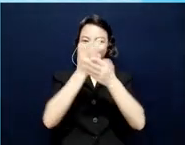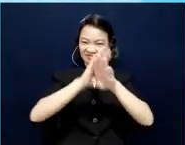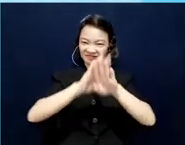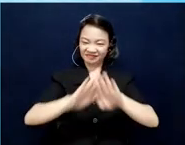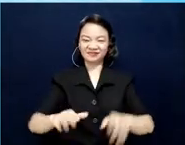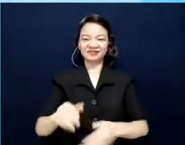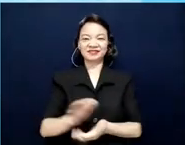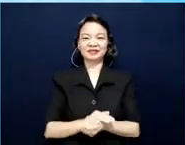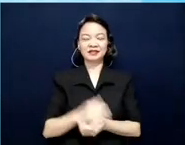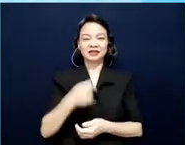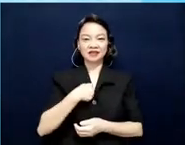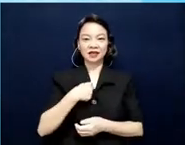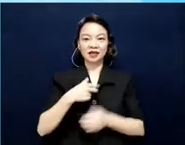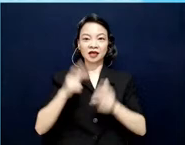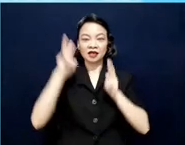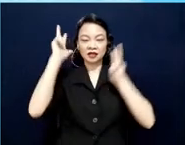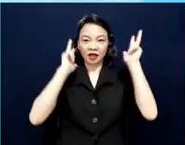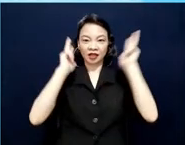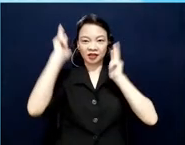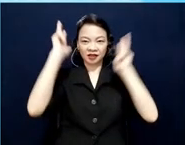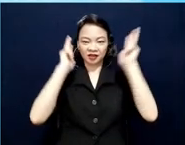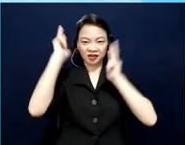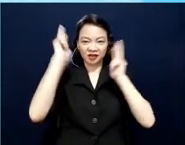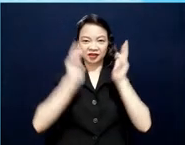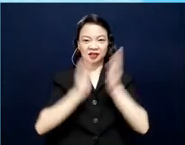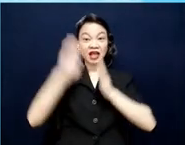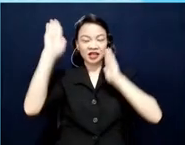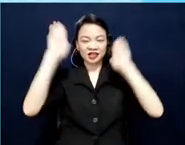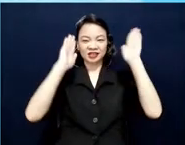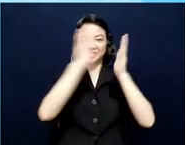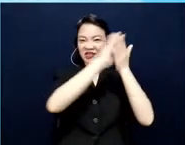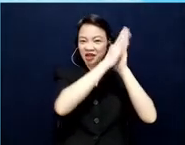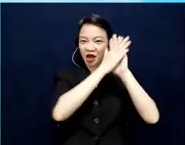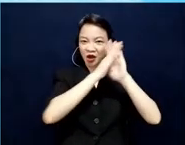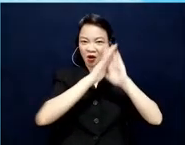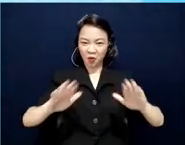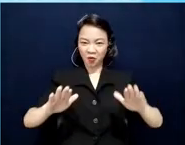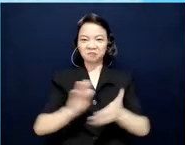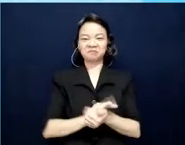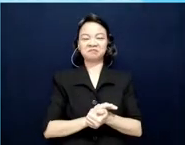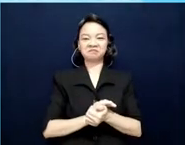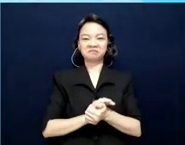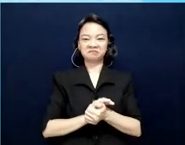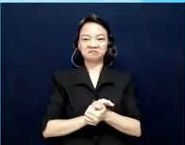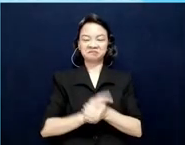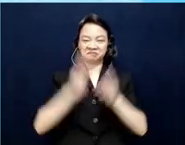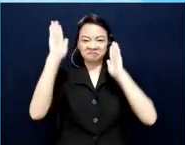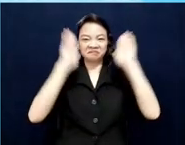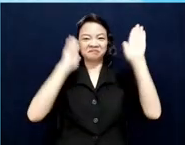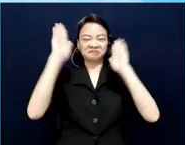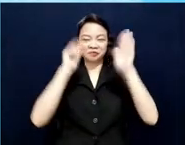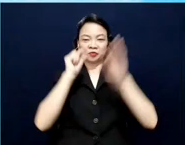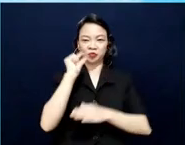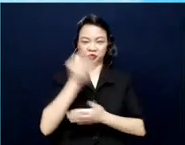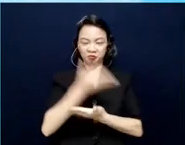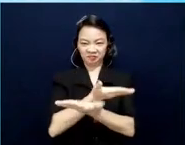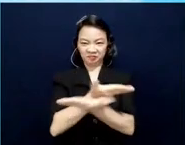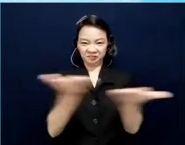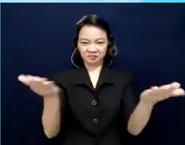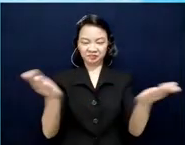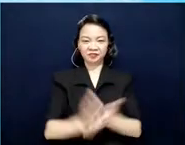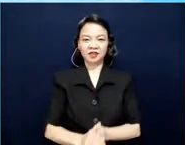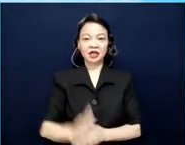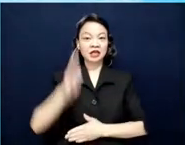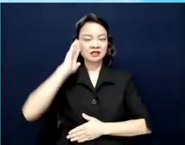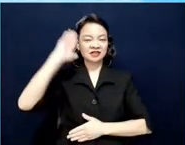lebih panjang. Salamnya pakai shalom, serpa, dan salam kebajikan untuk kita semua. Dan pastinya salam sehat ya, karena